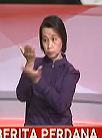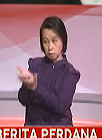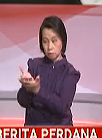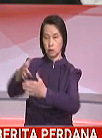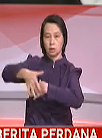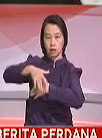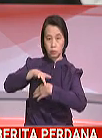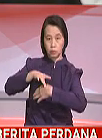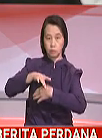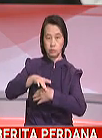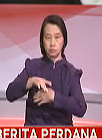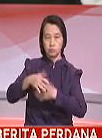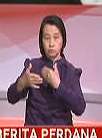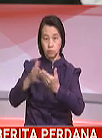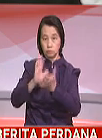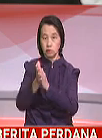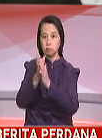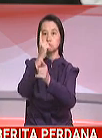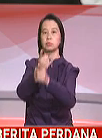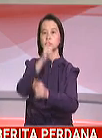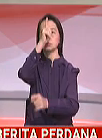saja. Hampir-hampir menjadi kenyataan.